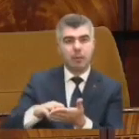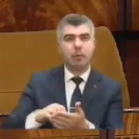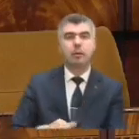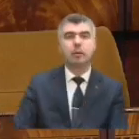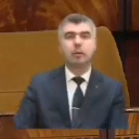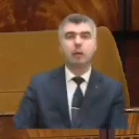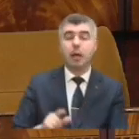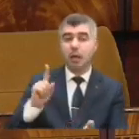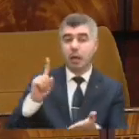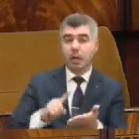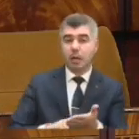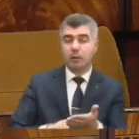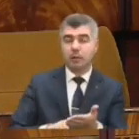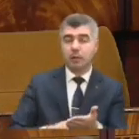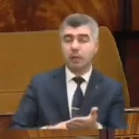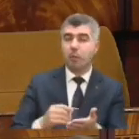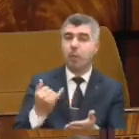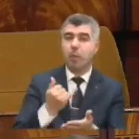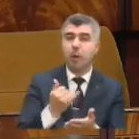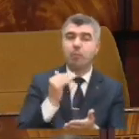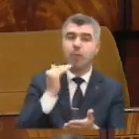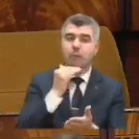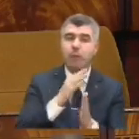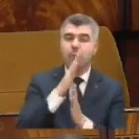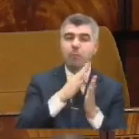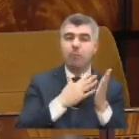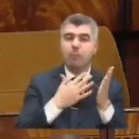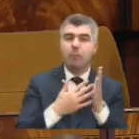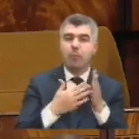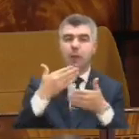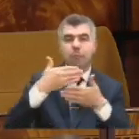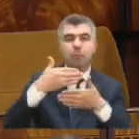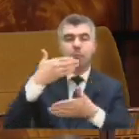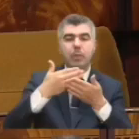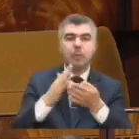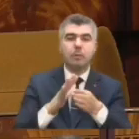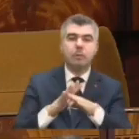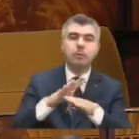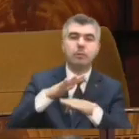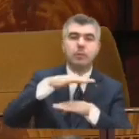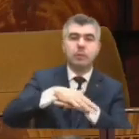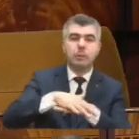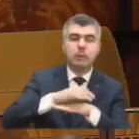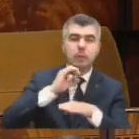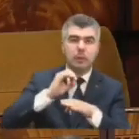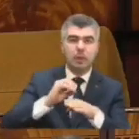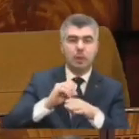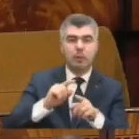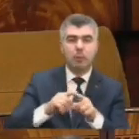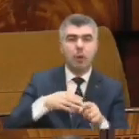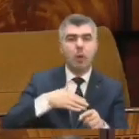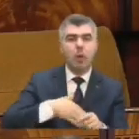من الضروري واللازم تعجيل برمجة السدود وخاصة سد واد غريس بيق الميمة.